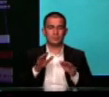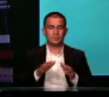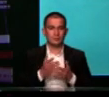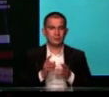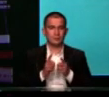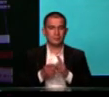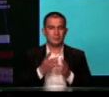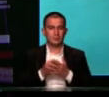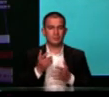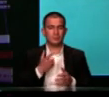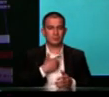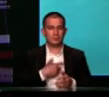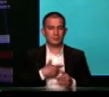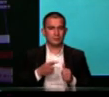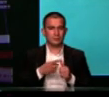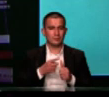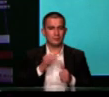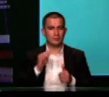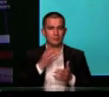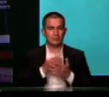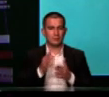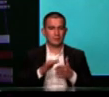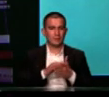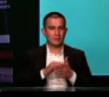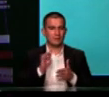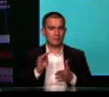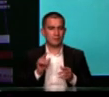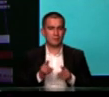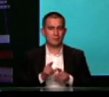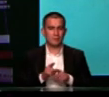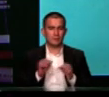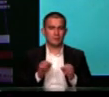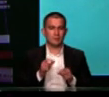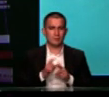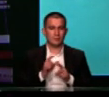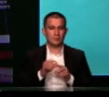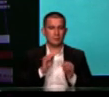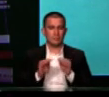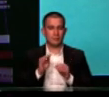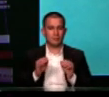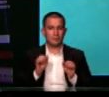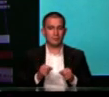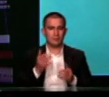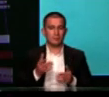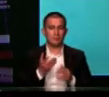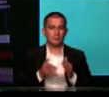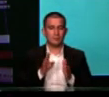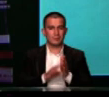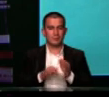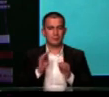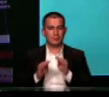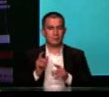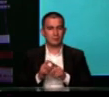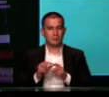M harfi 13 ga to'g'ri keladi. A harfi 1 ga, F 6 ga, T harfi 20 ga,